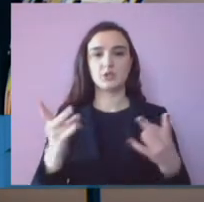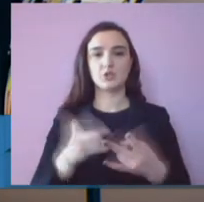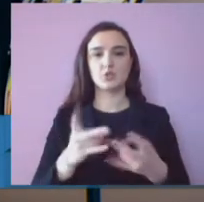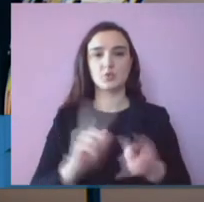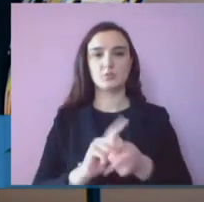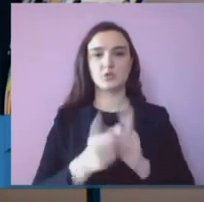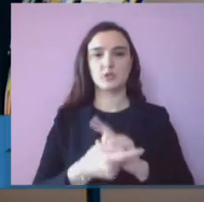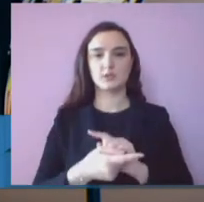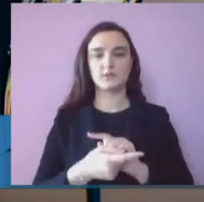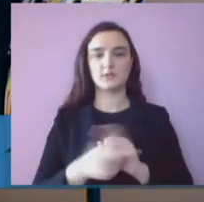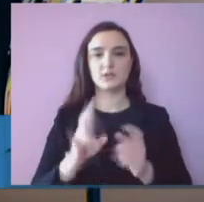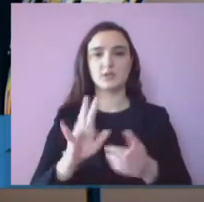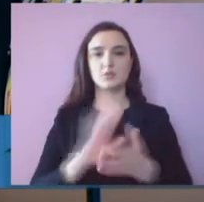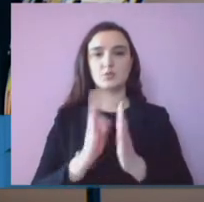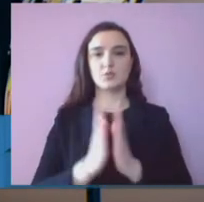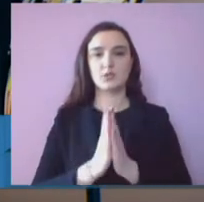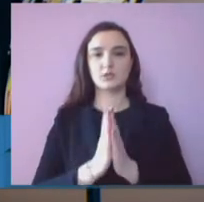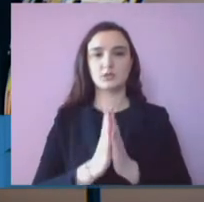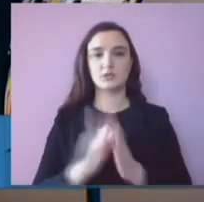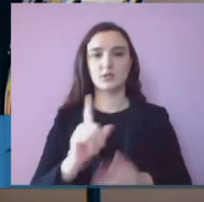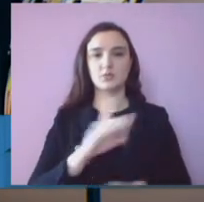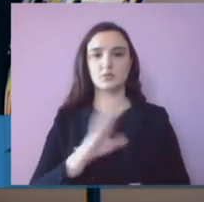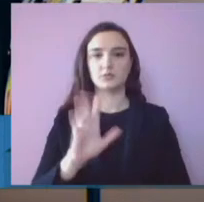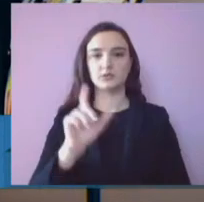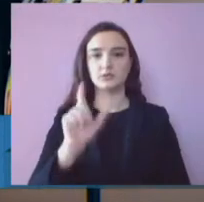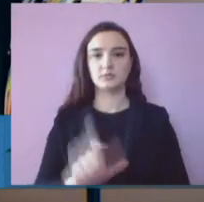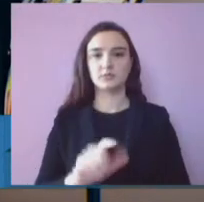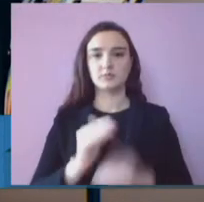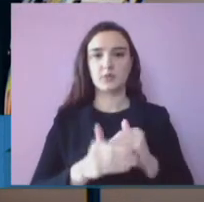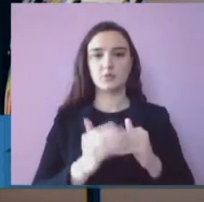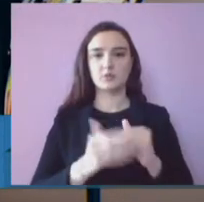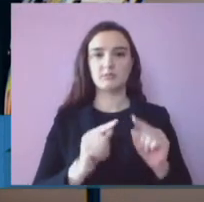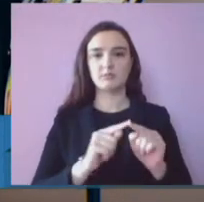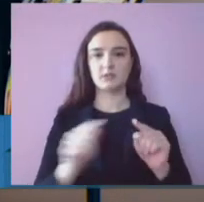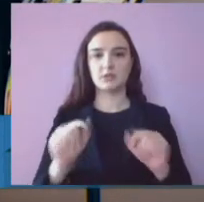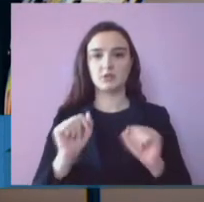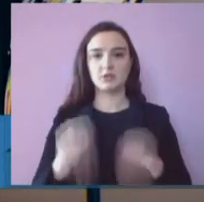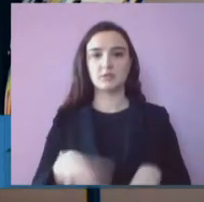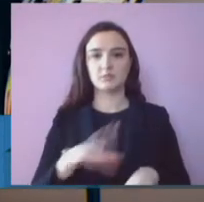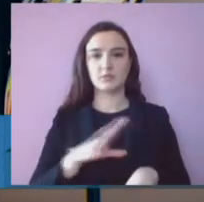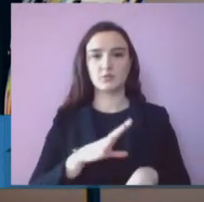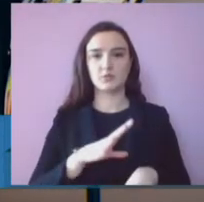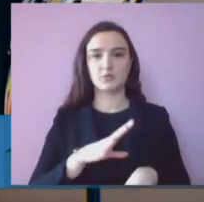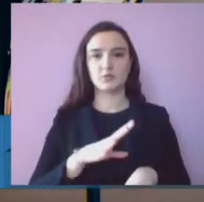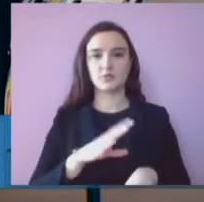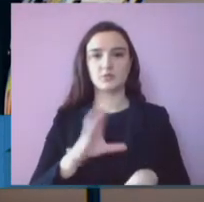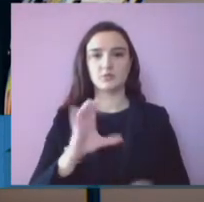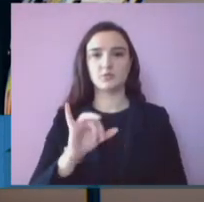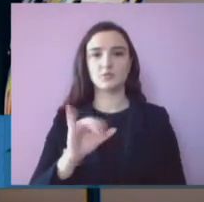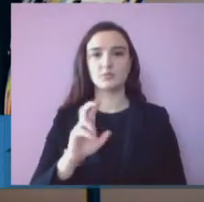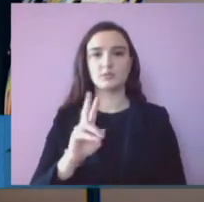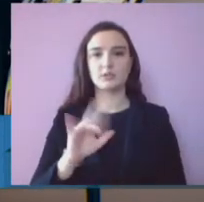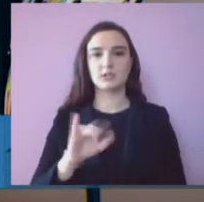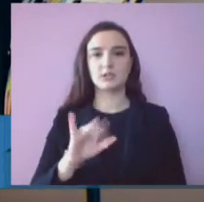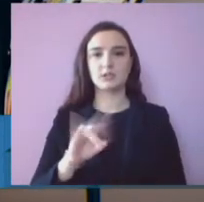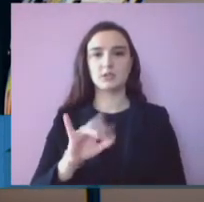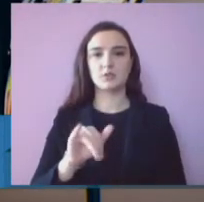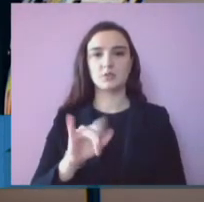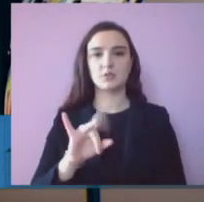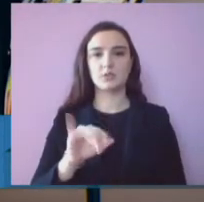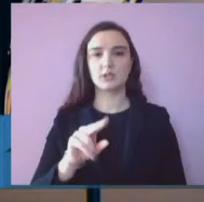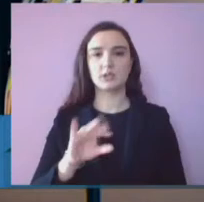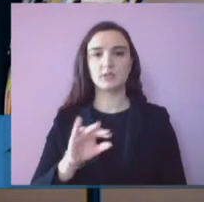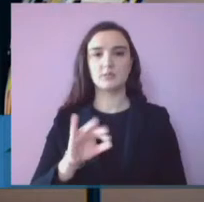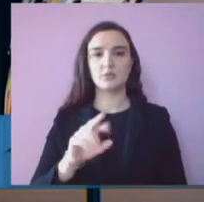ან ზოგადად არ ქონდეს ადამიანს თარულად მიმდინარე შეიძლება იყოს სუბკლინიკურს რო ეძახიან ექიმები ჰიპოთიროზი და